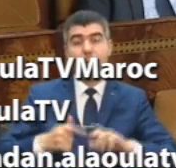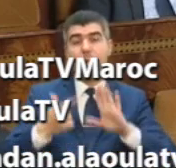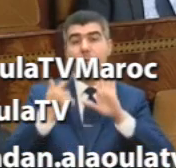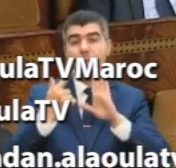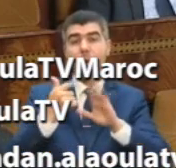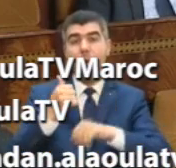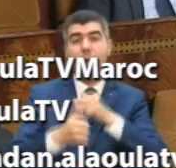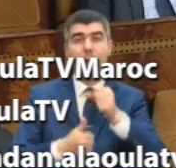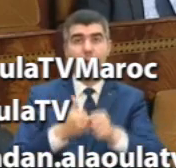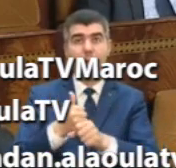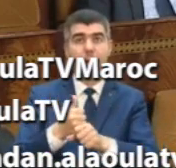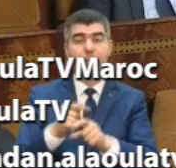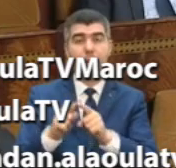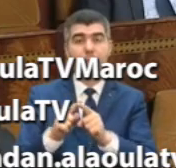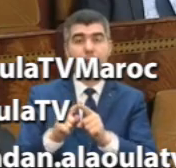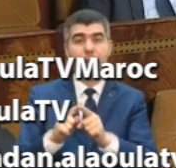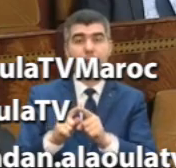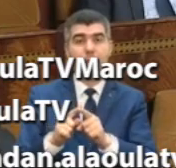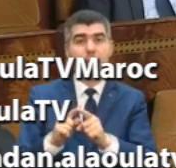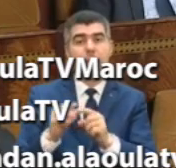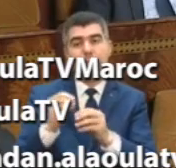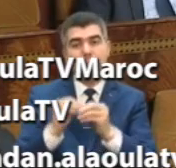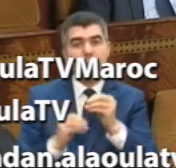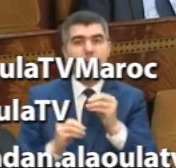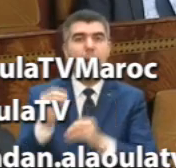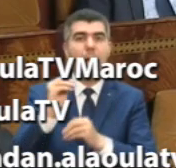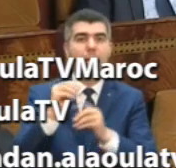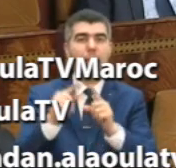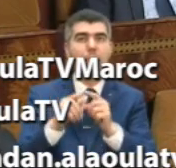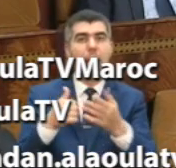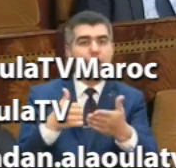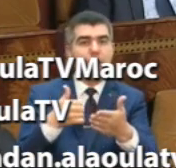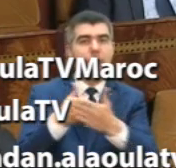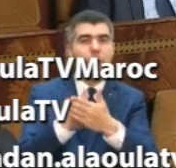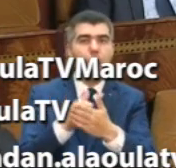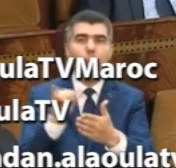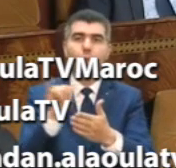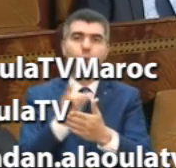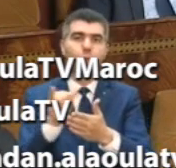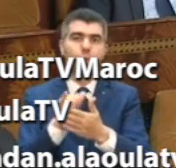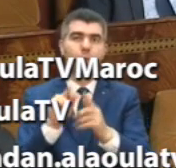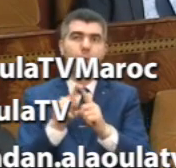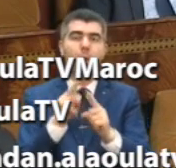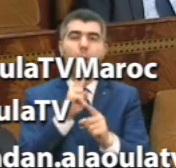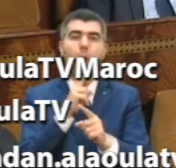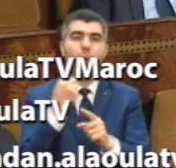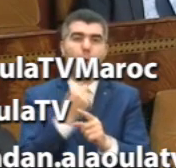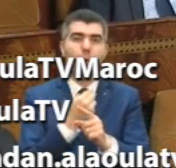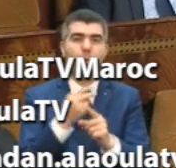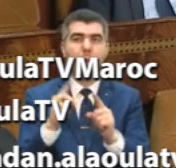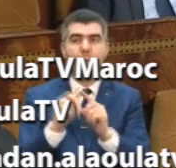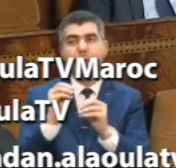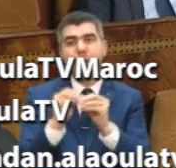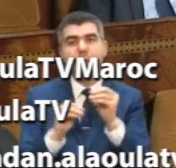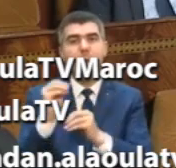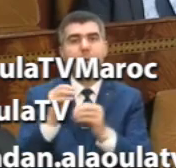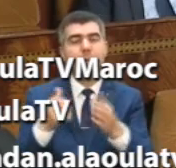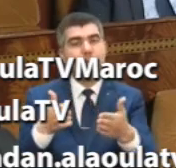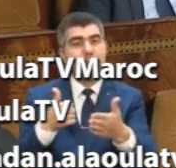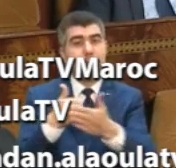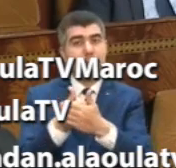هذه والحوادث في ارتفاع، حتى ولا المواطن تيتساءل شنو علاقة هاد الحكومة مع ارتفاع حوادث السير